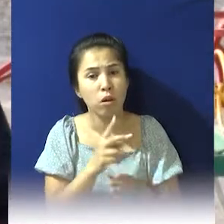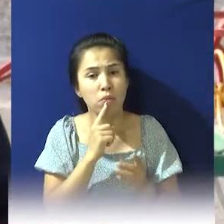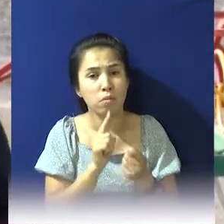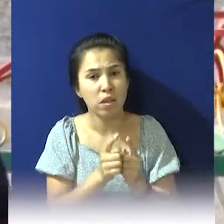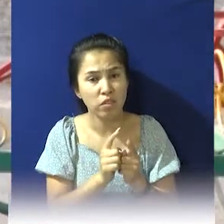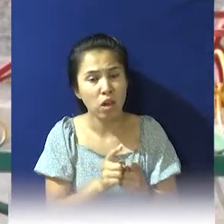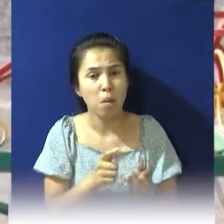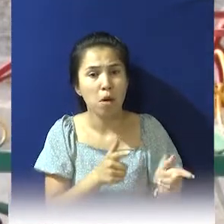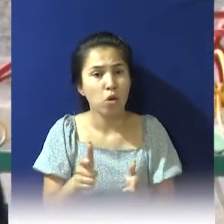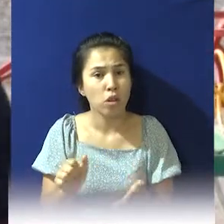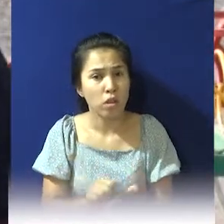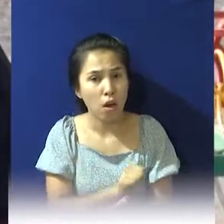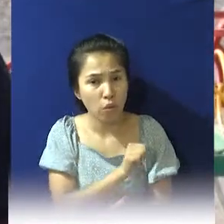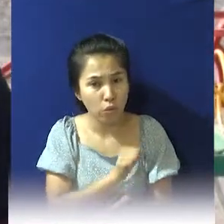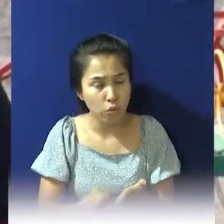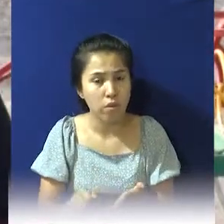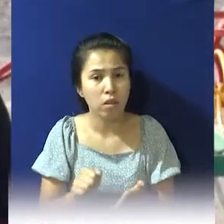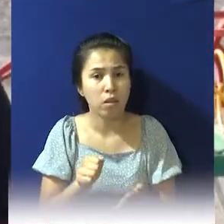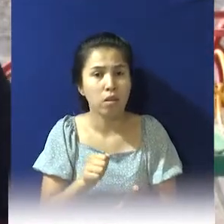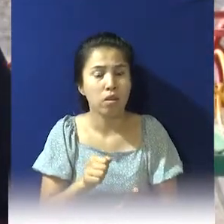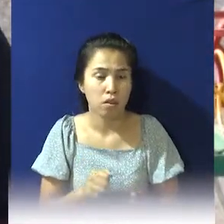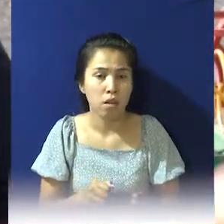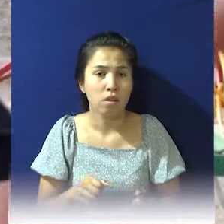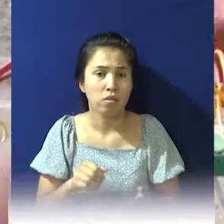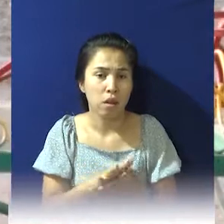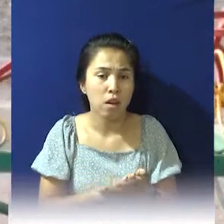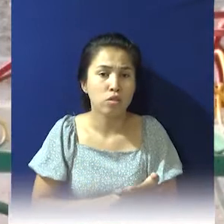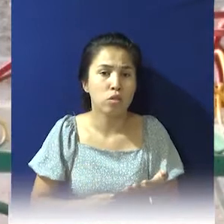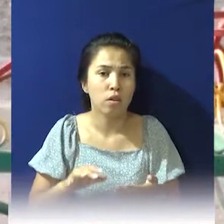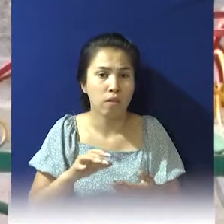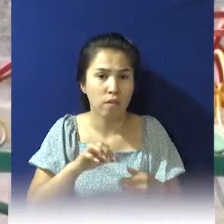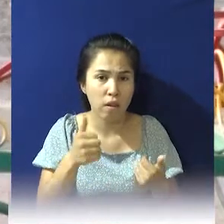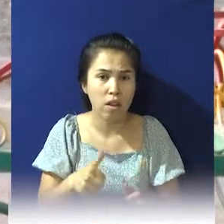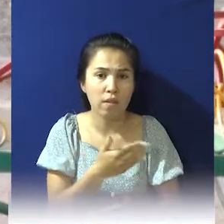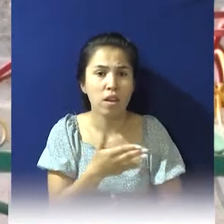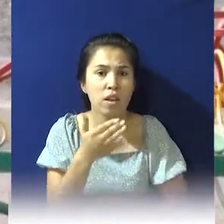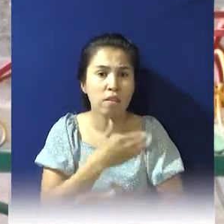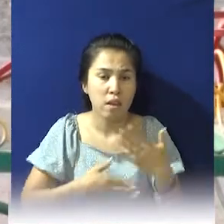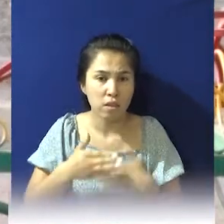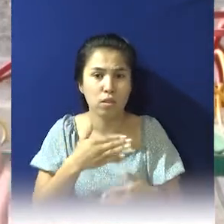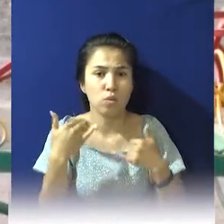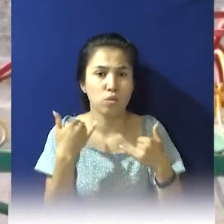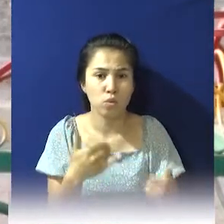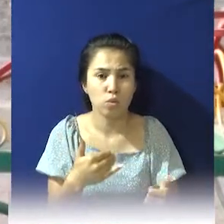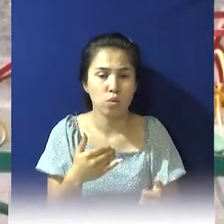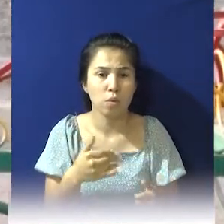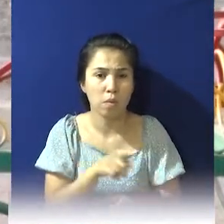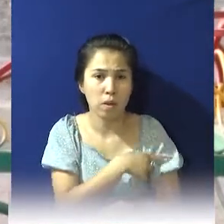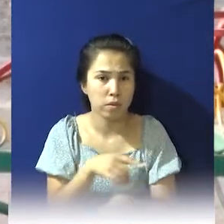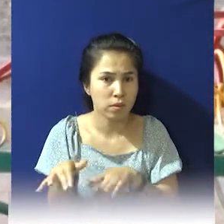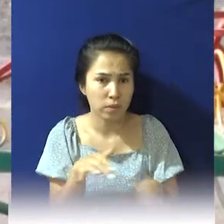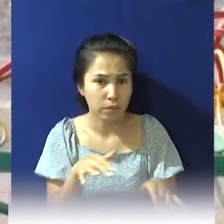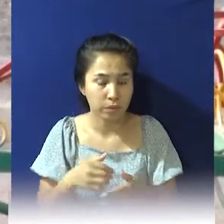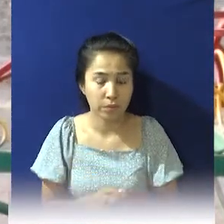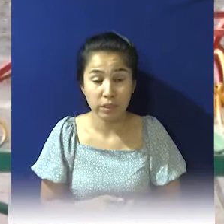стране живем, а в своем родном Казахстане. Пусть власти о нас вспомнят и помогут нам. Сколько терпеть такое равнодушие властей?